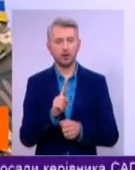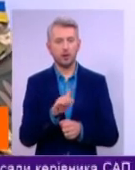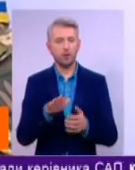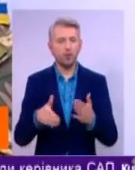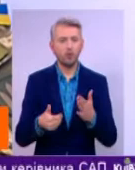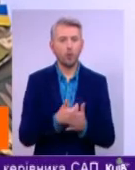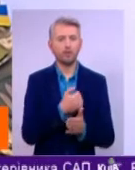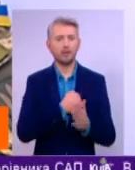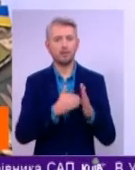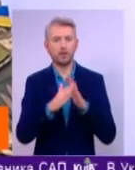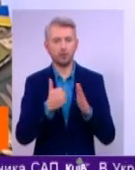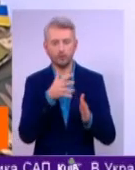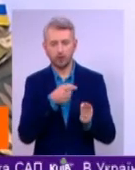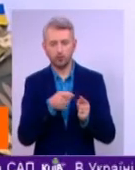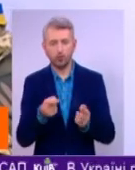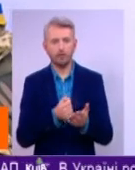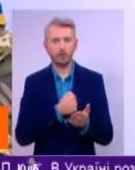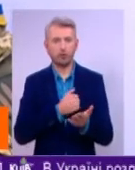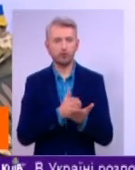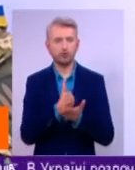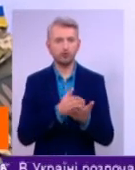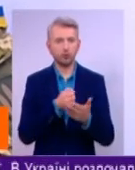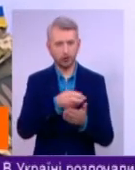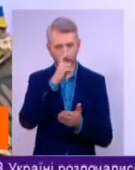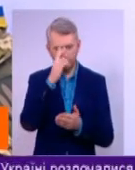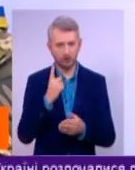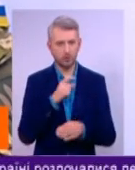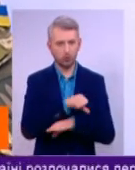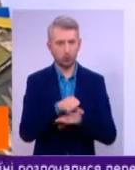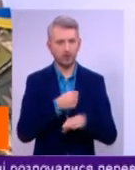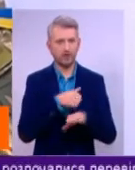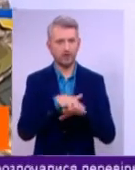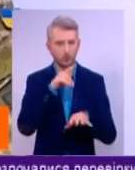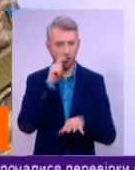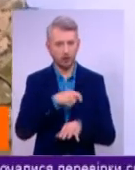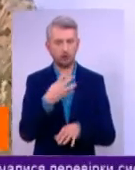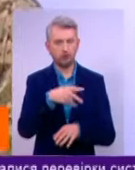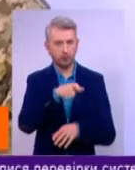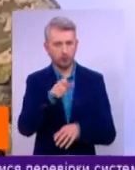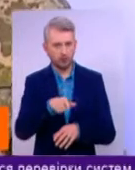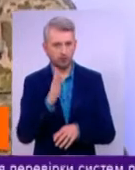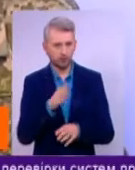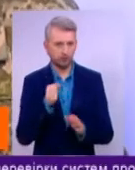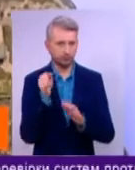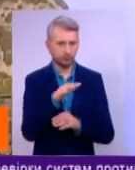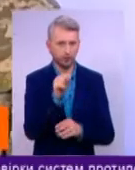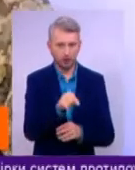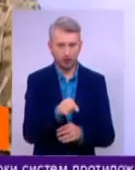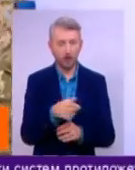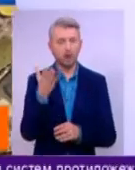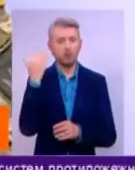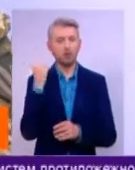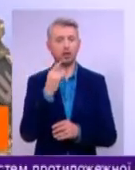поновлений призов на строкову військову службу до Державних прикордонних військ України. Тобто 40 призивників. В минулому